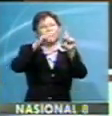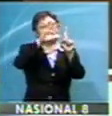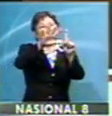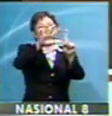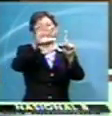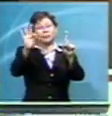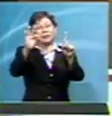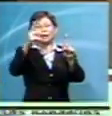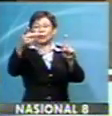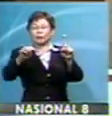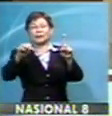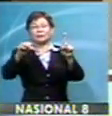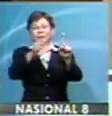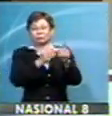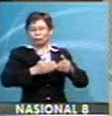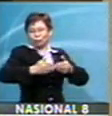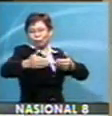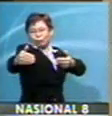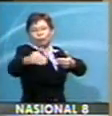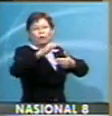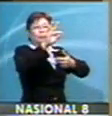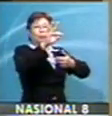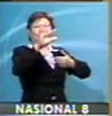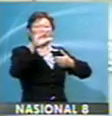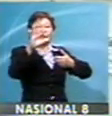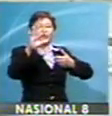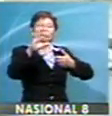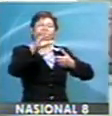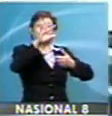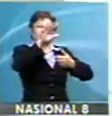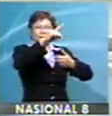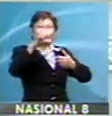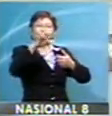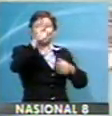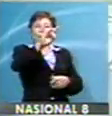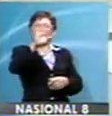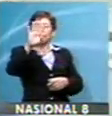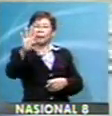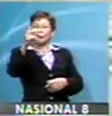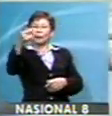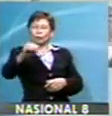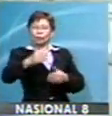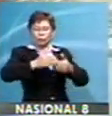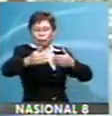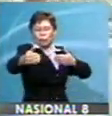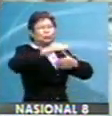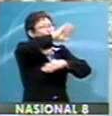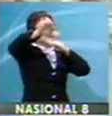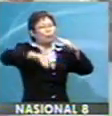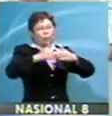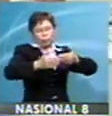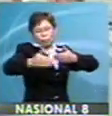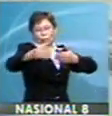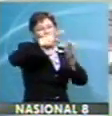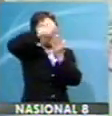159 KM atau 86% daripada 84 km jarak keseluruhan